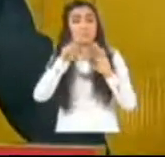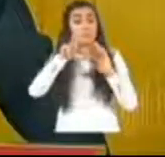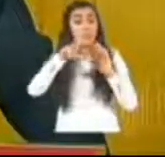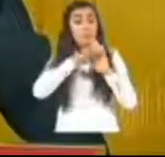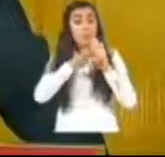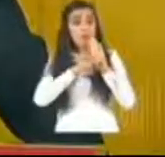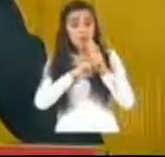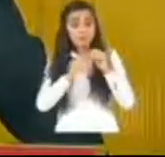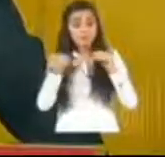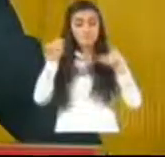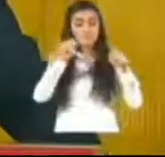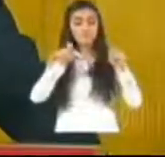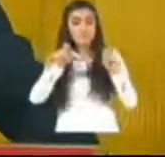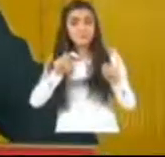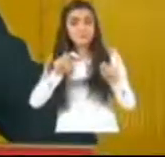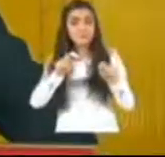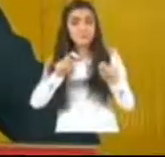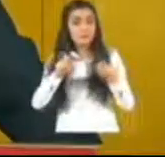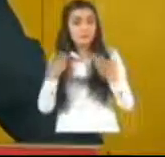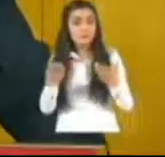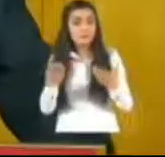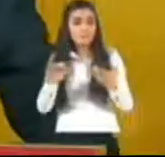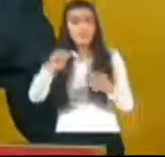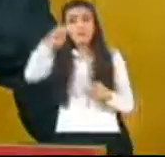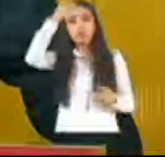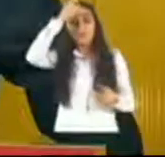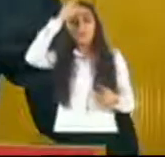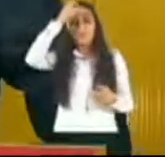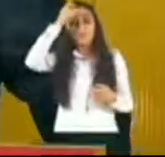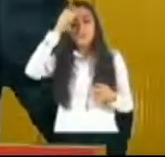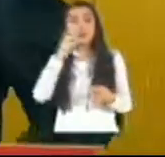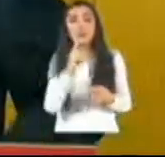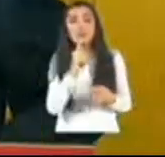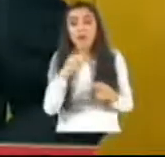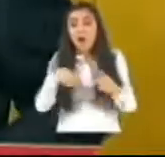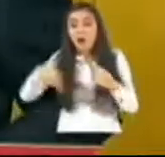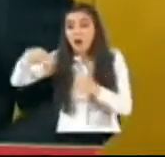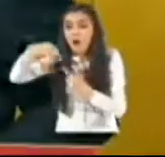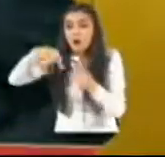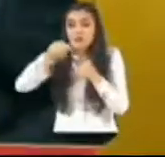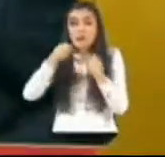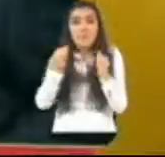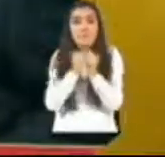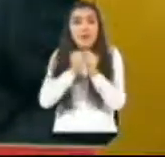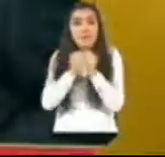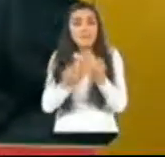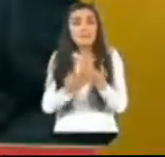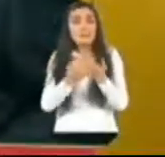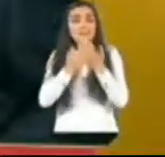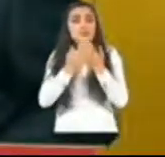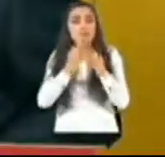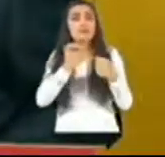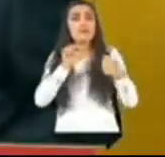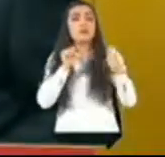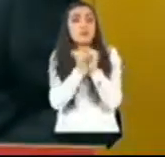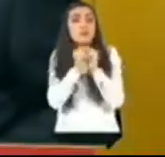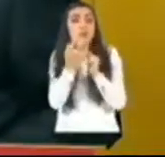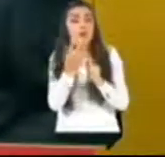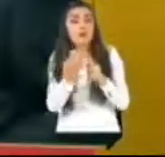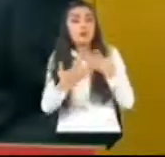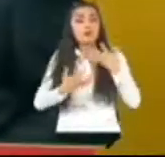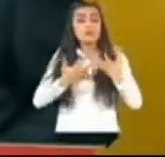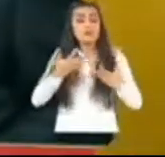dahilinde uygulamamız halinde Türkiye'nin mumla aradığı dayanışma ve bütünleşme